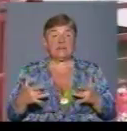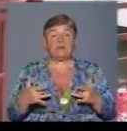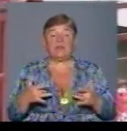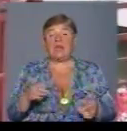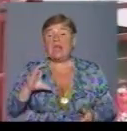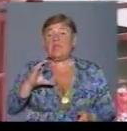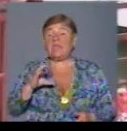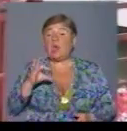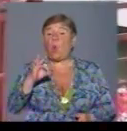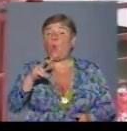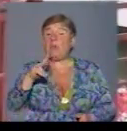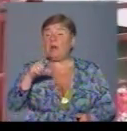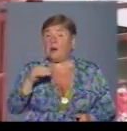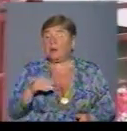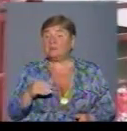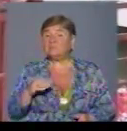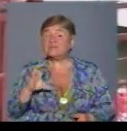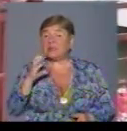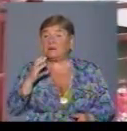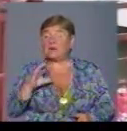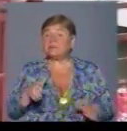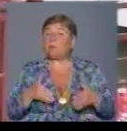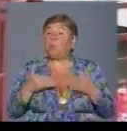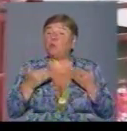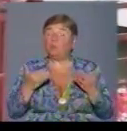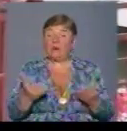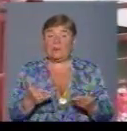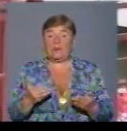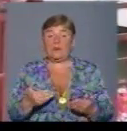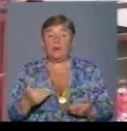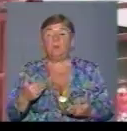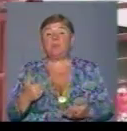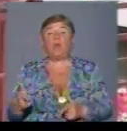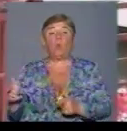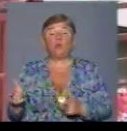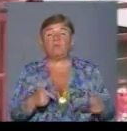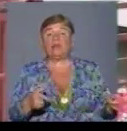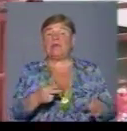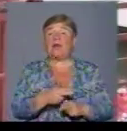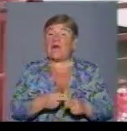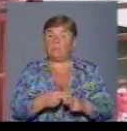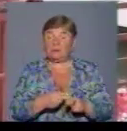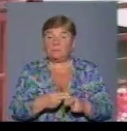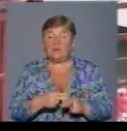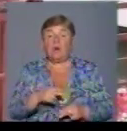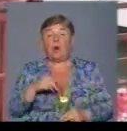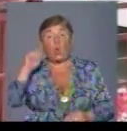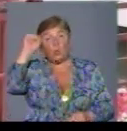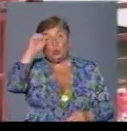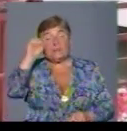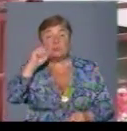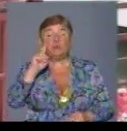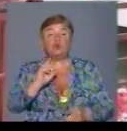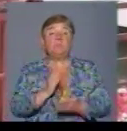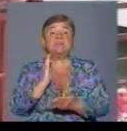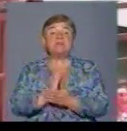Свида. Тобто люди підключаються і навіть запропонували нам приготування кави, турецької кави. Тобто люди, які кидають в скриню